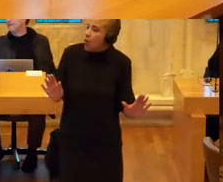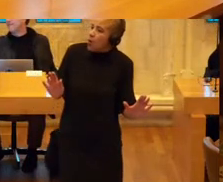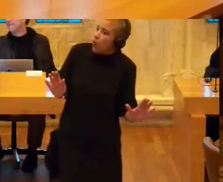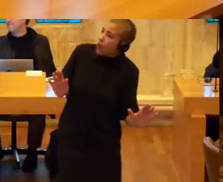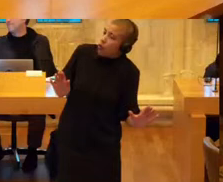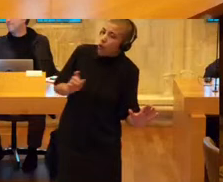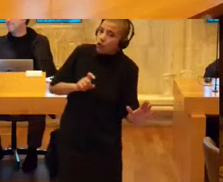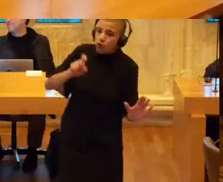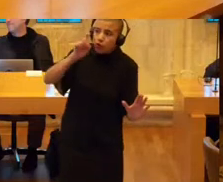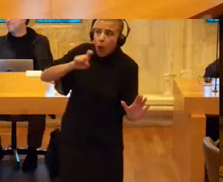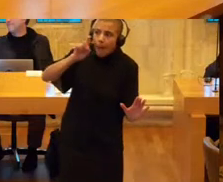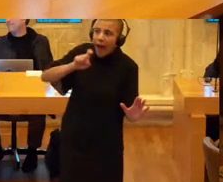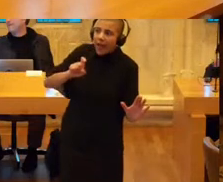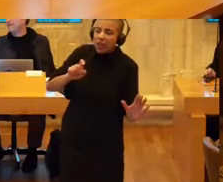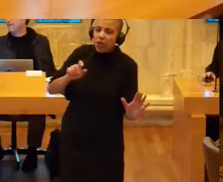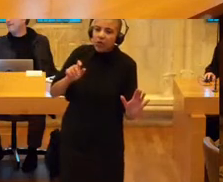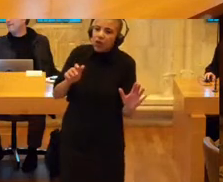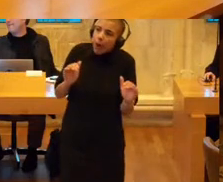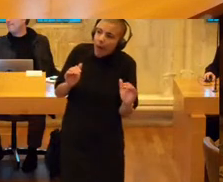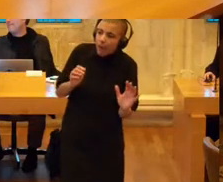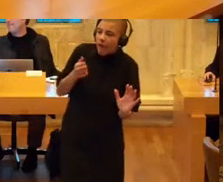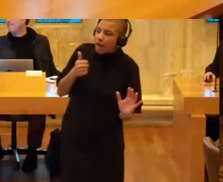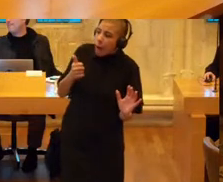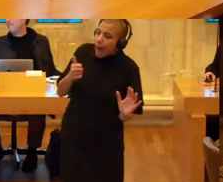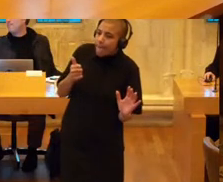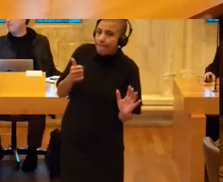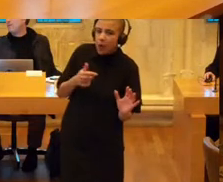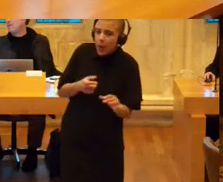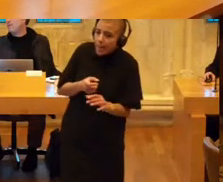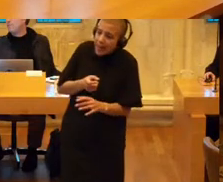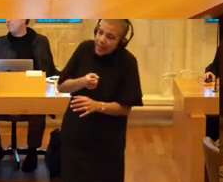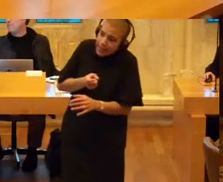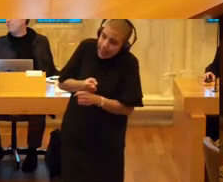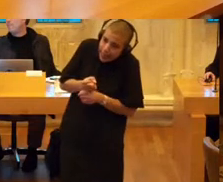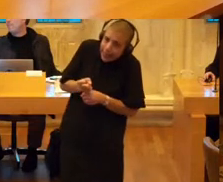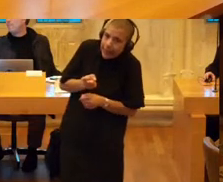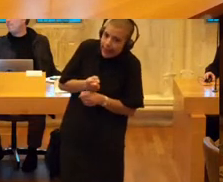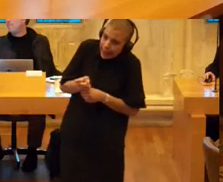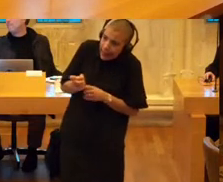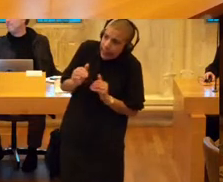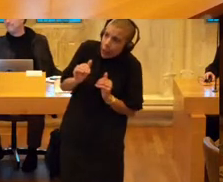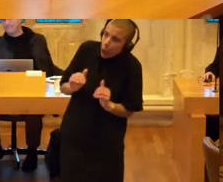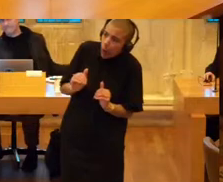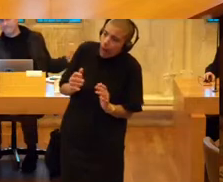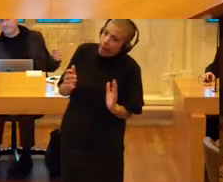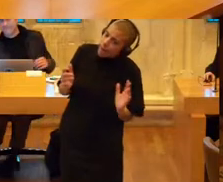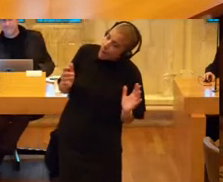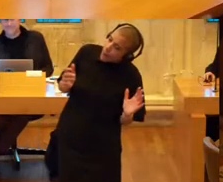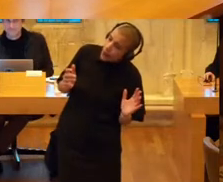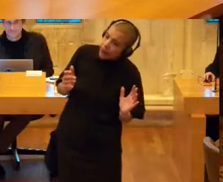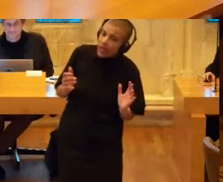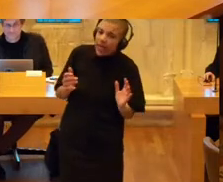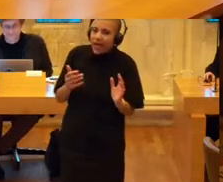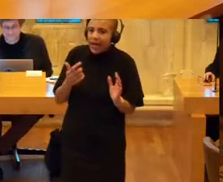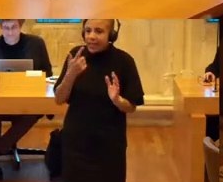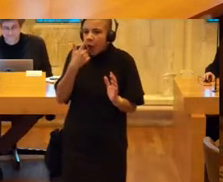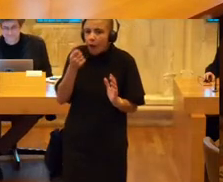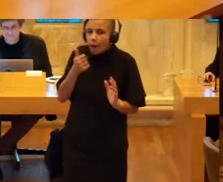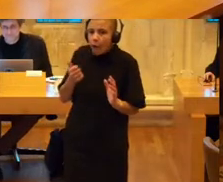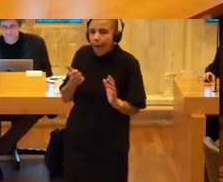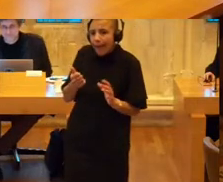Je remarque que vous êtes plutôt dans la critique, l'insinuation qu'on a bon, finalement ouvert les yeux un peu rapidement, un peu